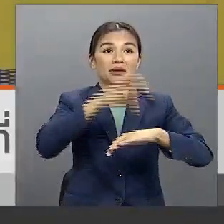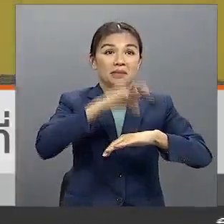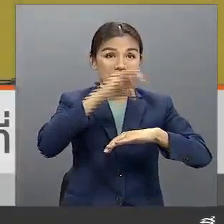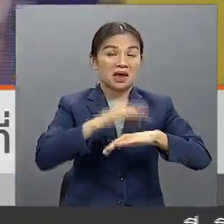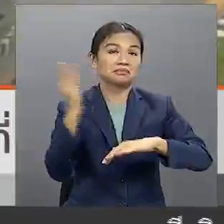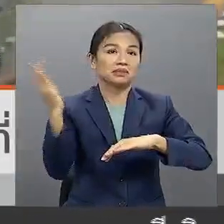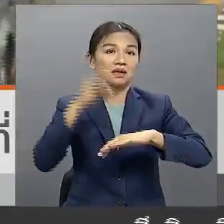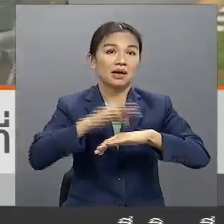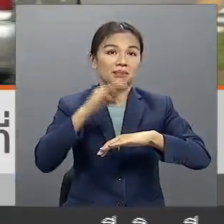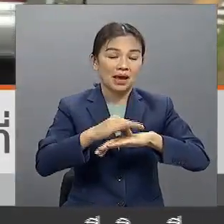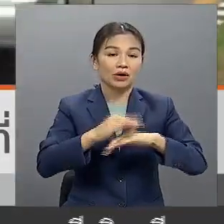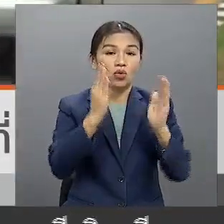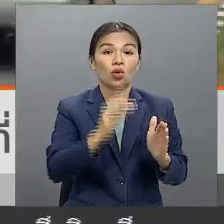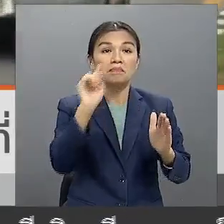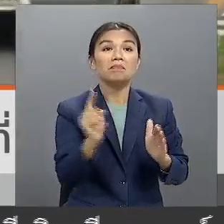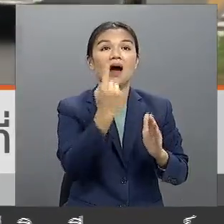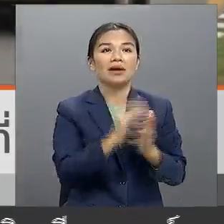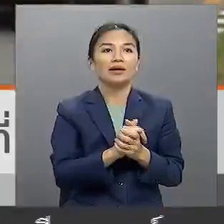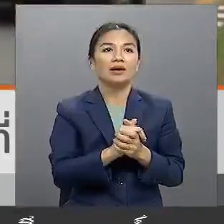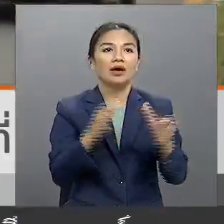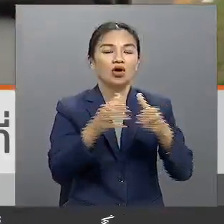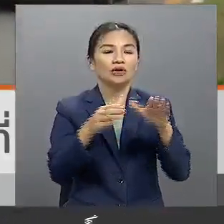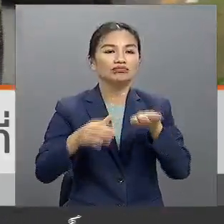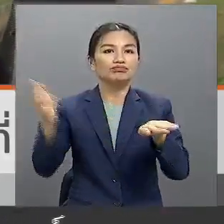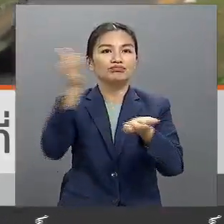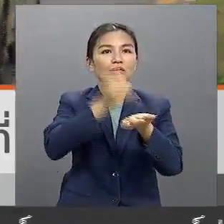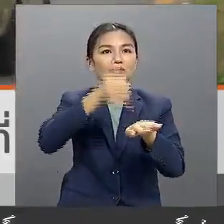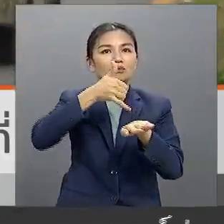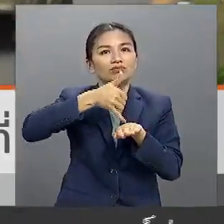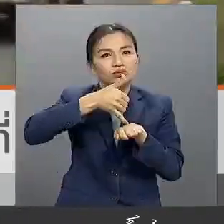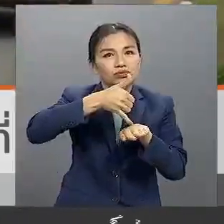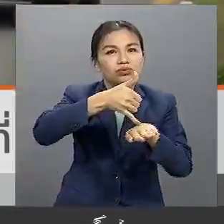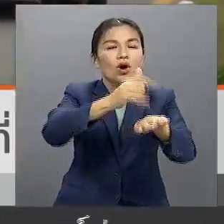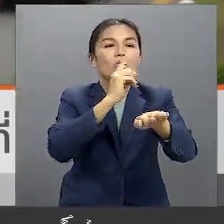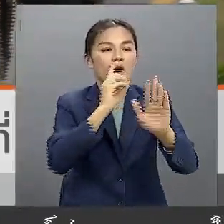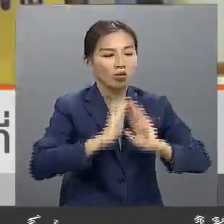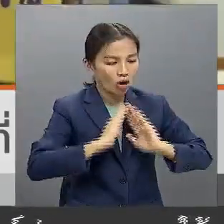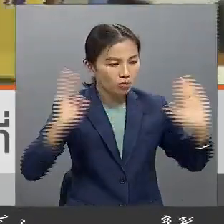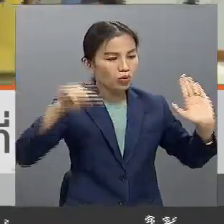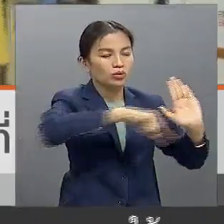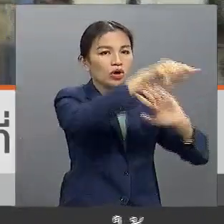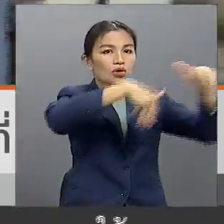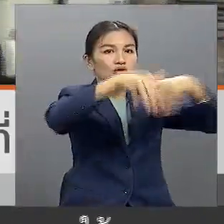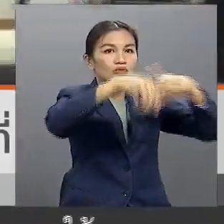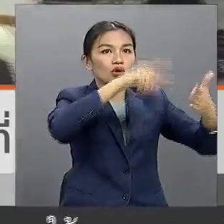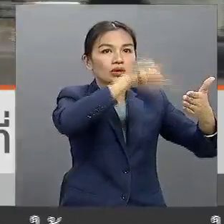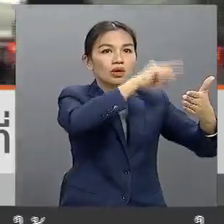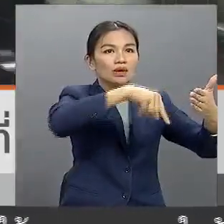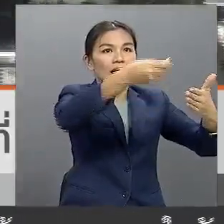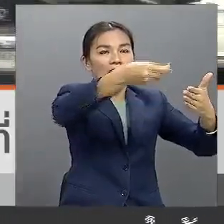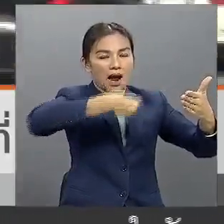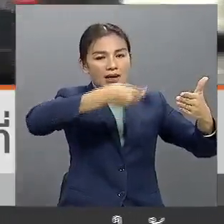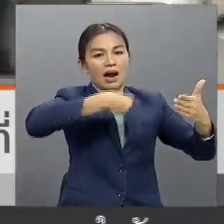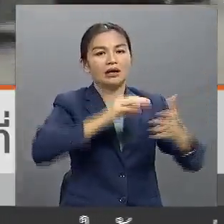าเทศบาลขึ้นรถแห่รอบเมืองหาดใหญ่เพื่อทำการขอบคุณประชาชนที่เทคะแนนเสียงทิ้งห่างนายไพพัฒโน